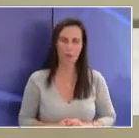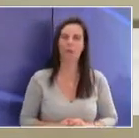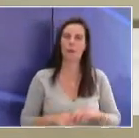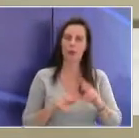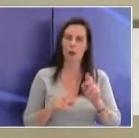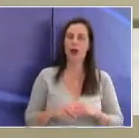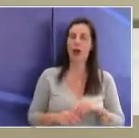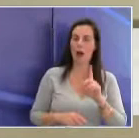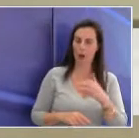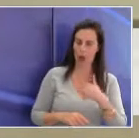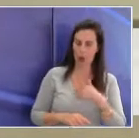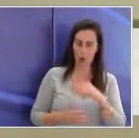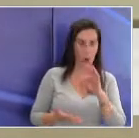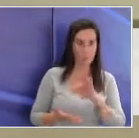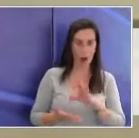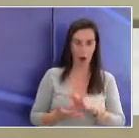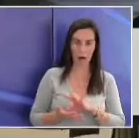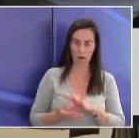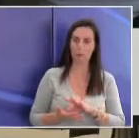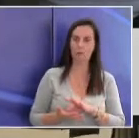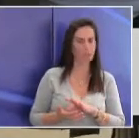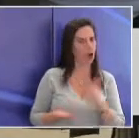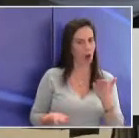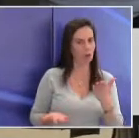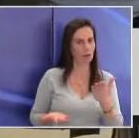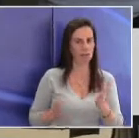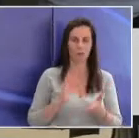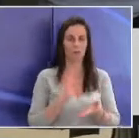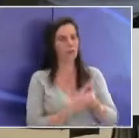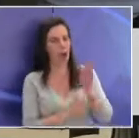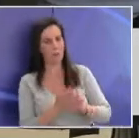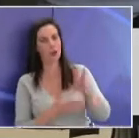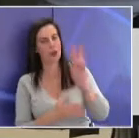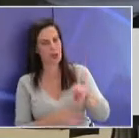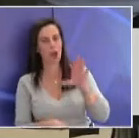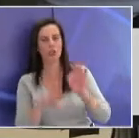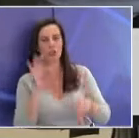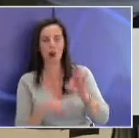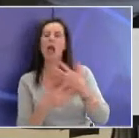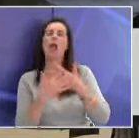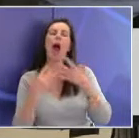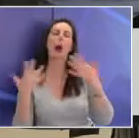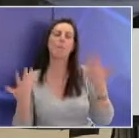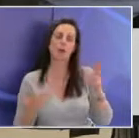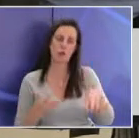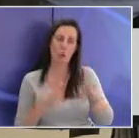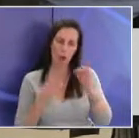אפשר למשוך, אבל אנחנו מהרגע הזה כבר מתנהלים ב... גמרנו, יש בחירות, היה ברור שיהיה...